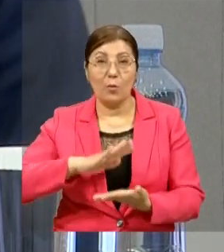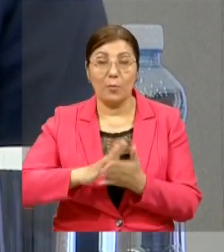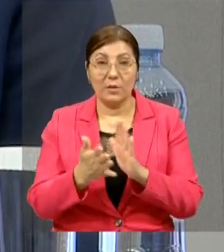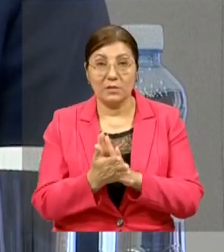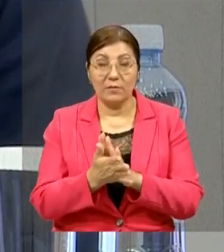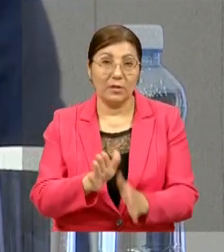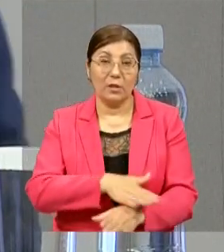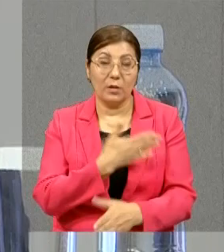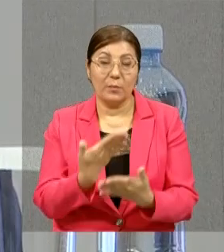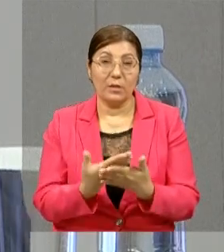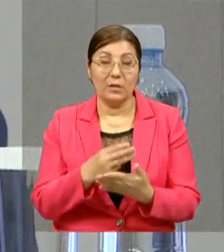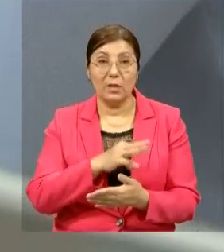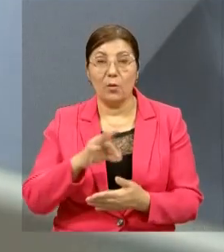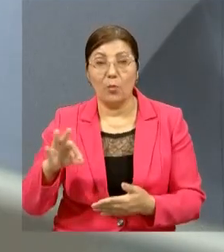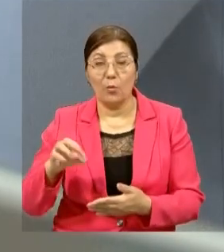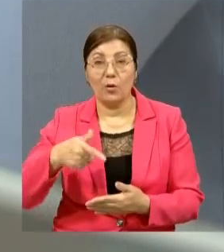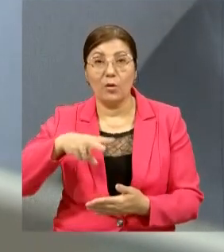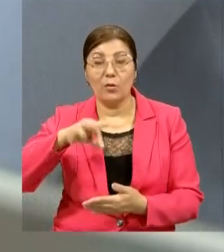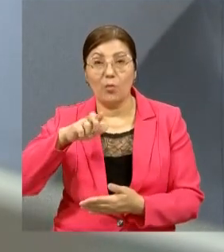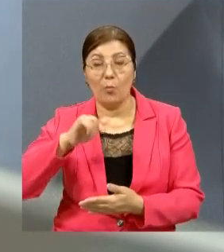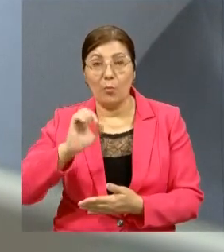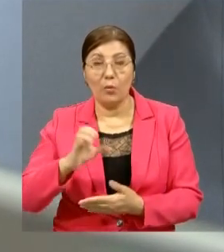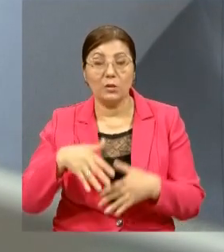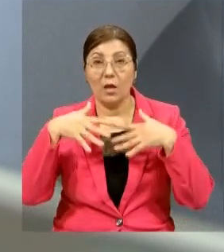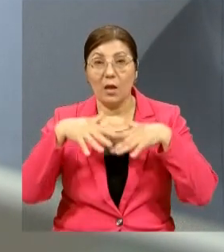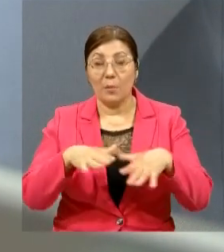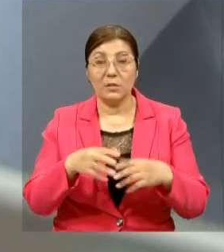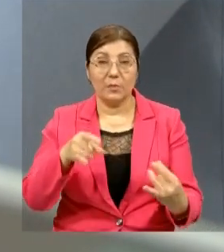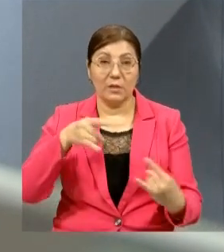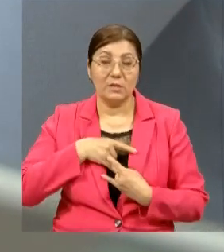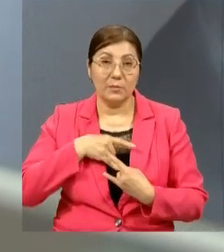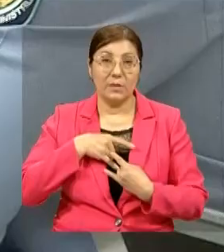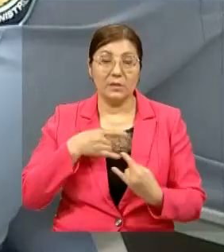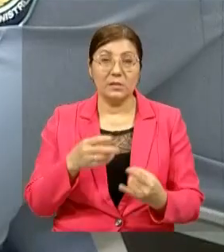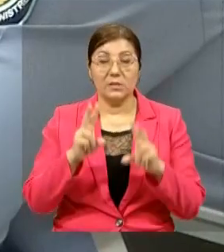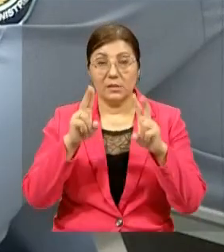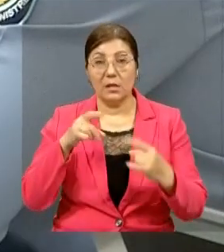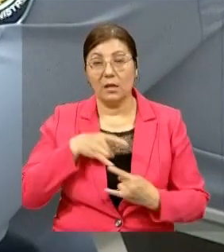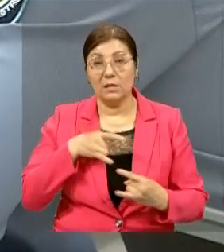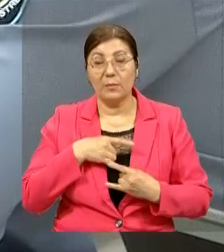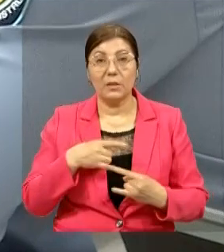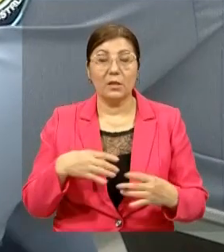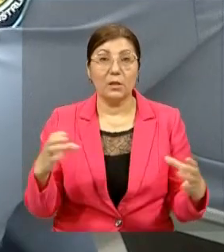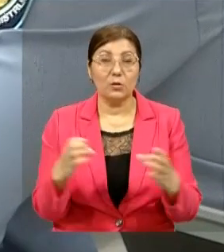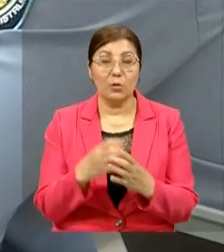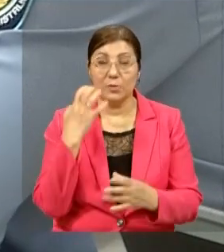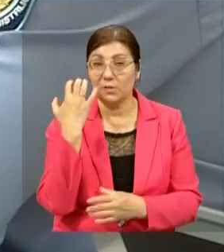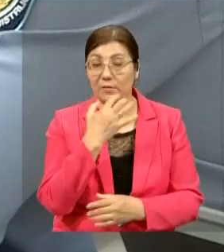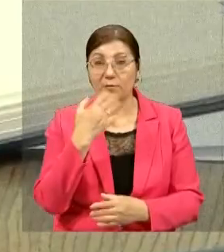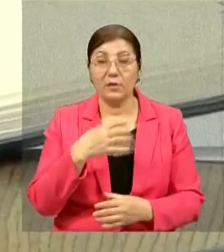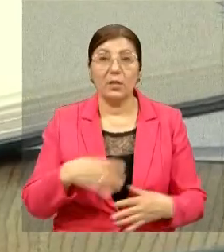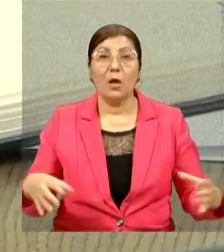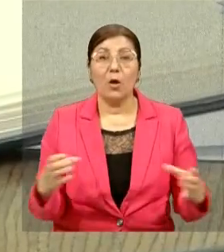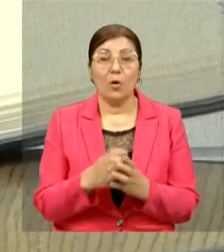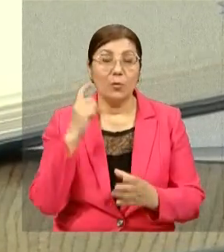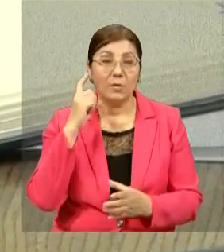контракты с Global спецодежда по производству спецодежды а также общество слепых общество